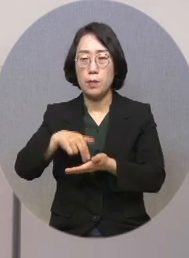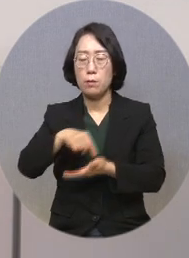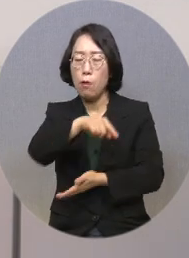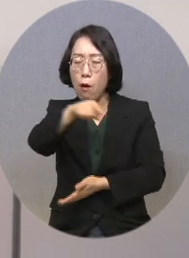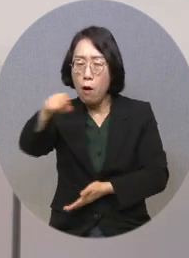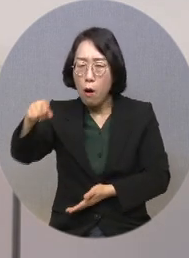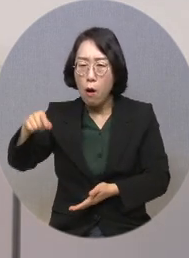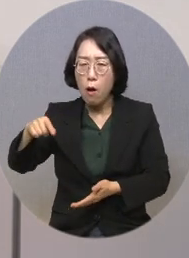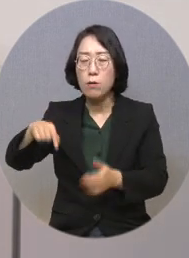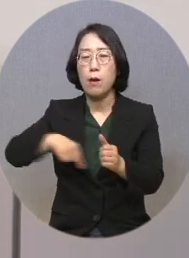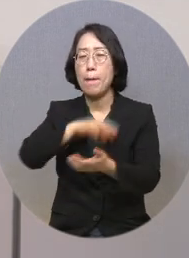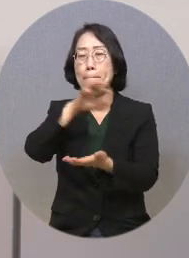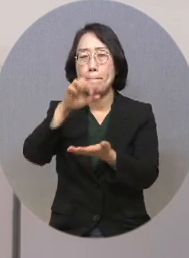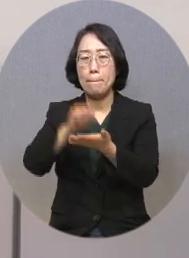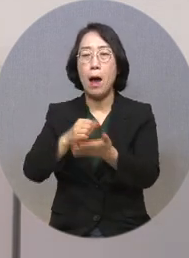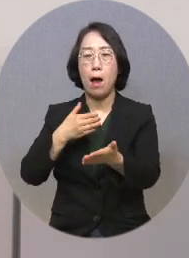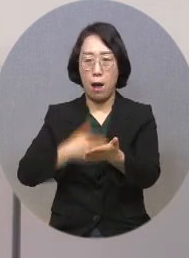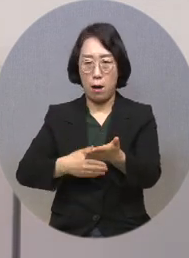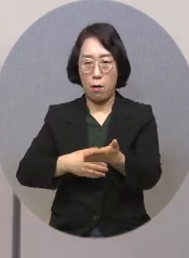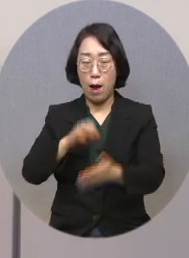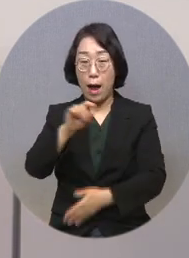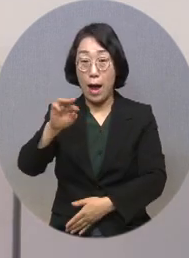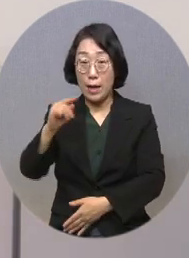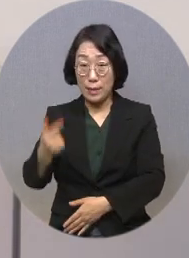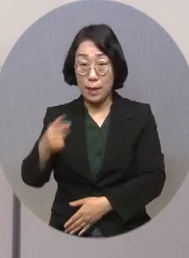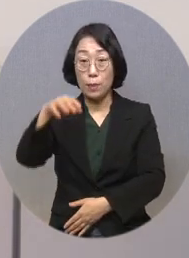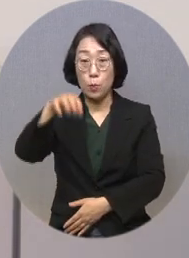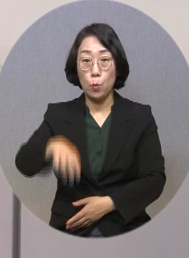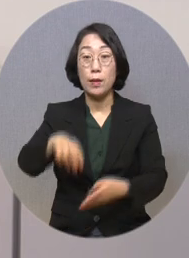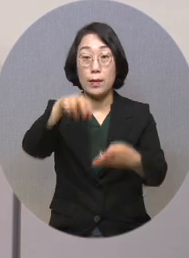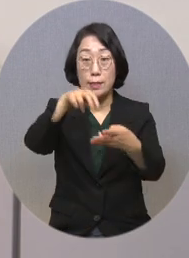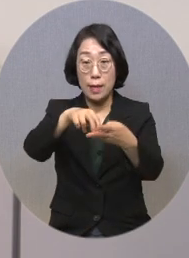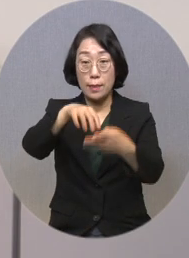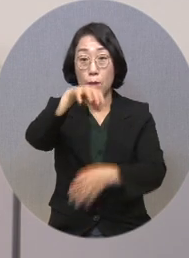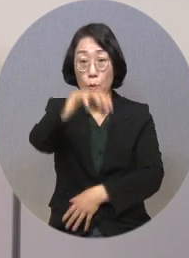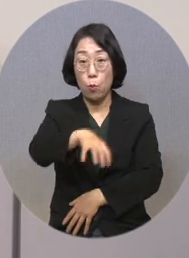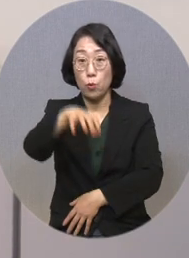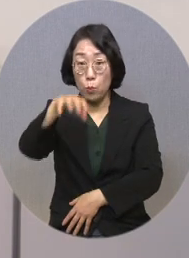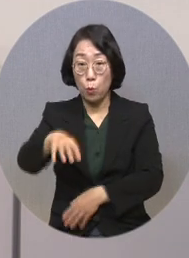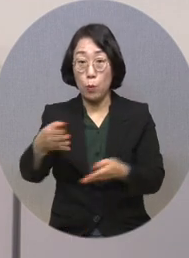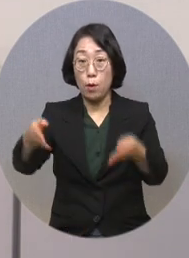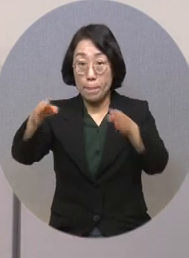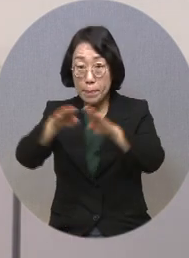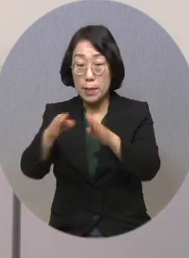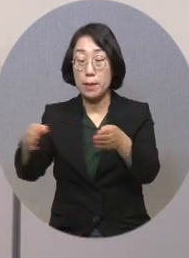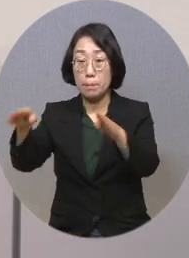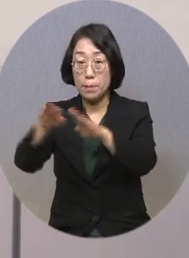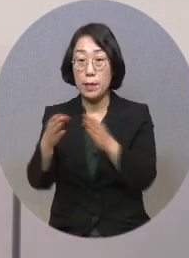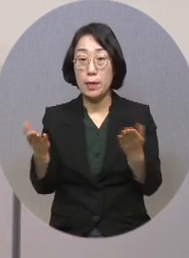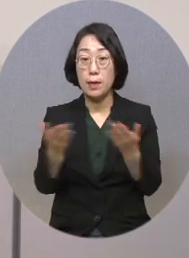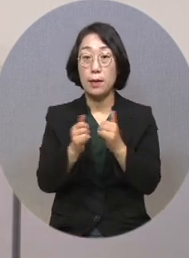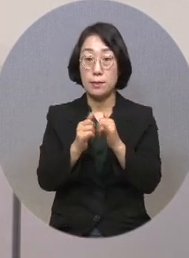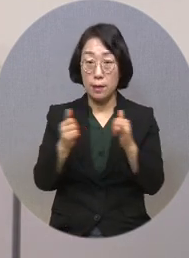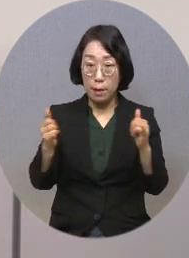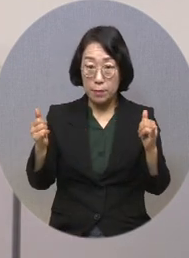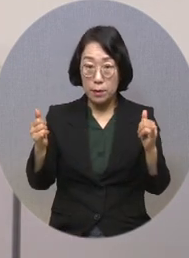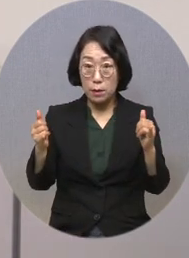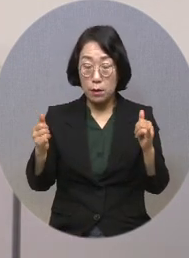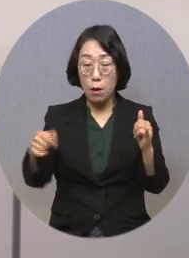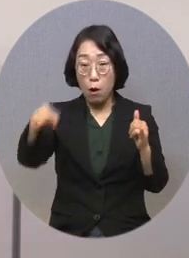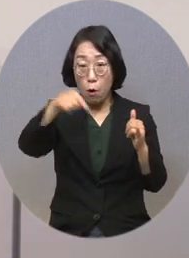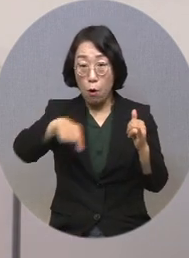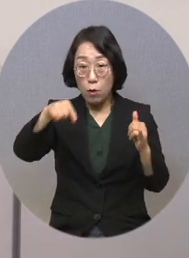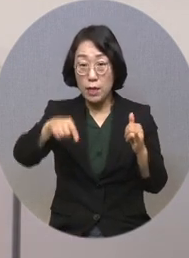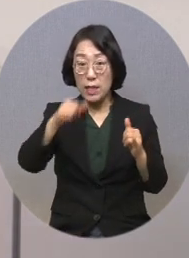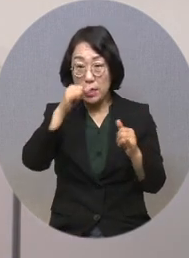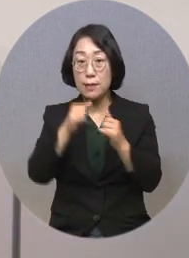있습니다. 아산시 내외의 재가센터 및 요양시설 관련된 종사자와 입소자들의